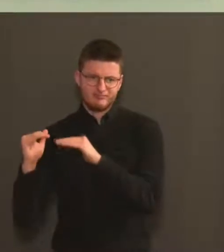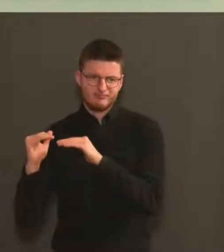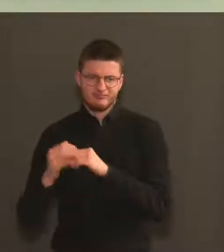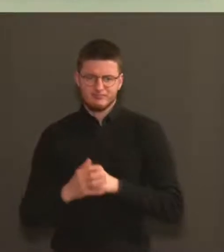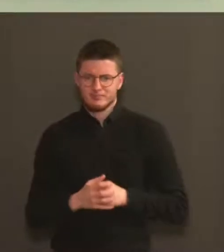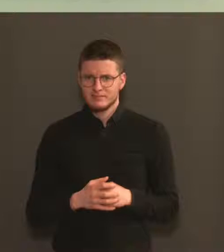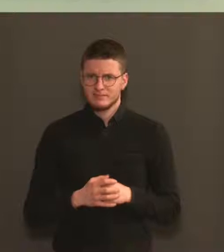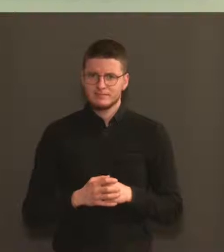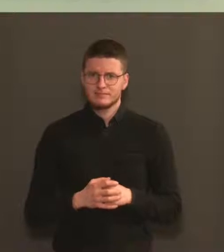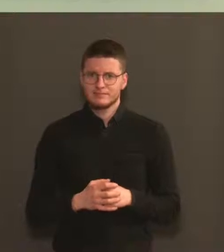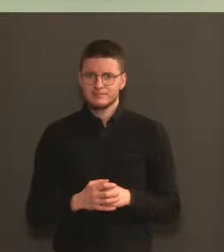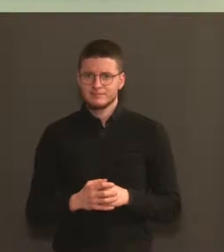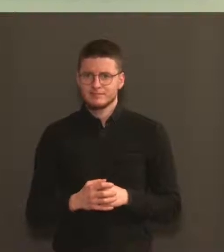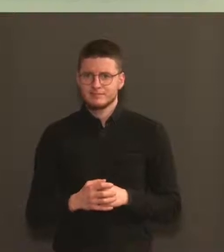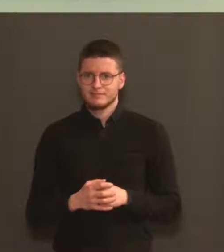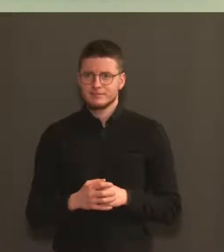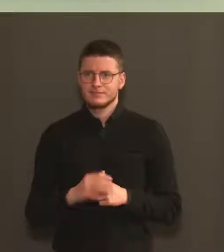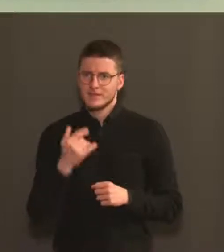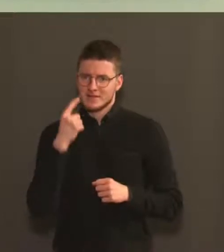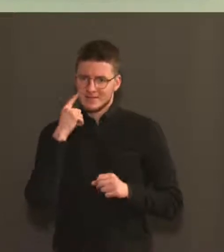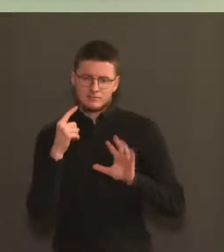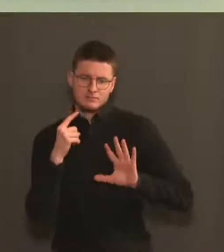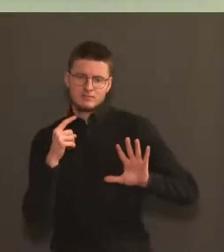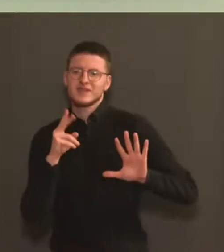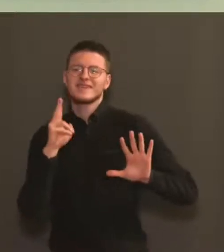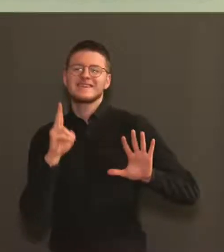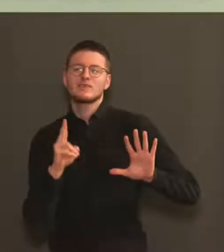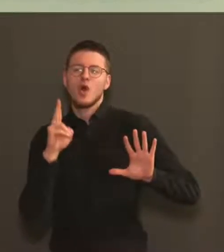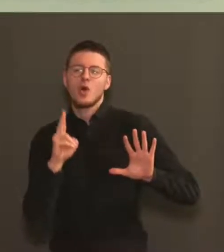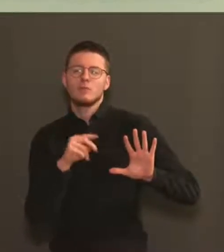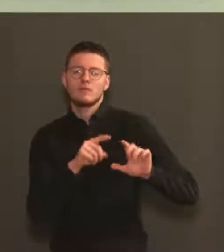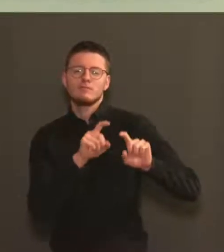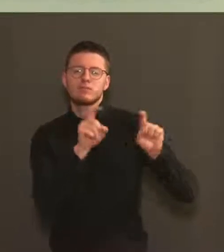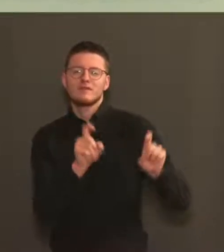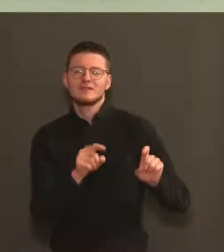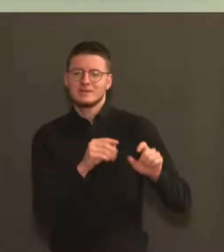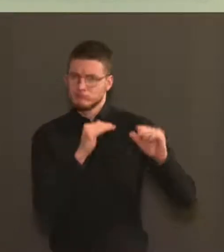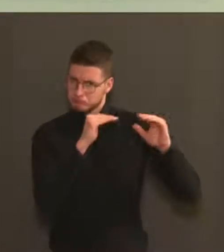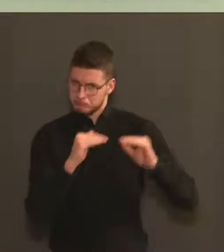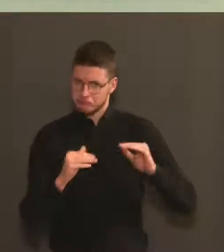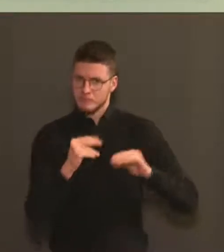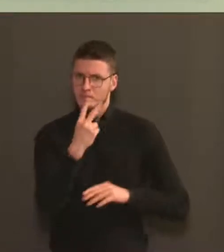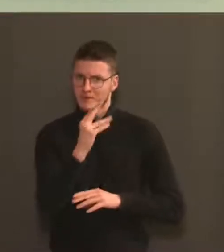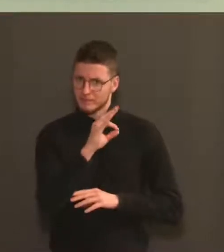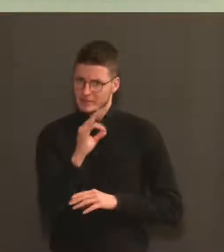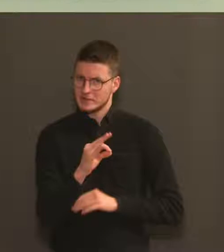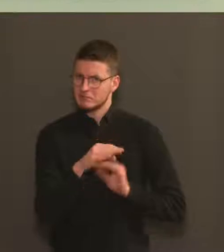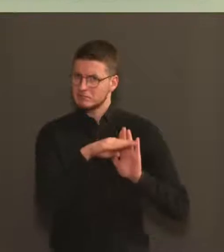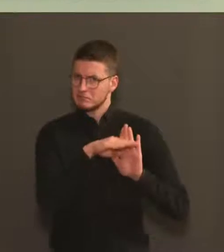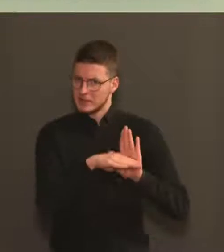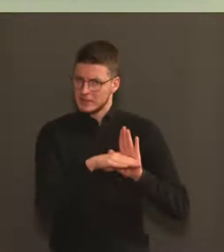Enkel in de provincie Henegouwen is er nog een lichte daling van 2%.